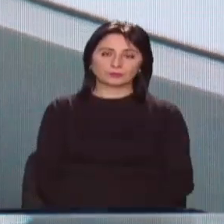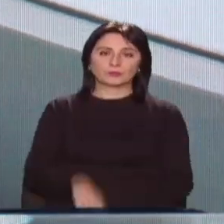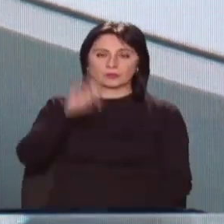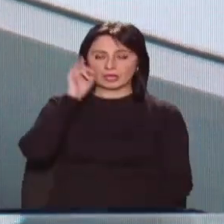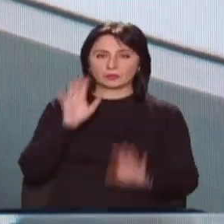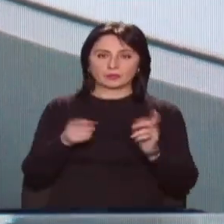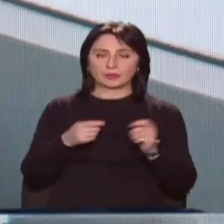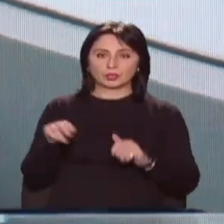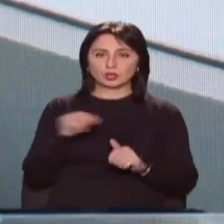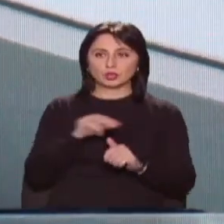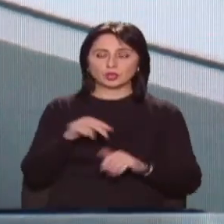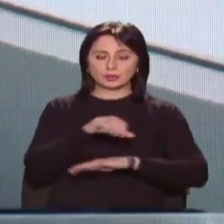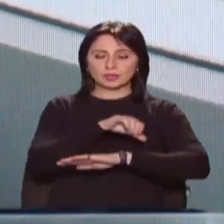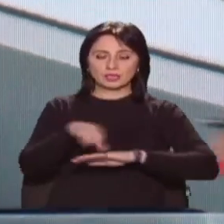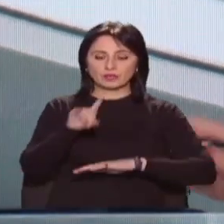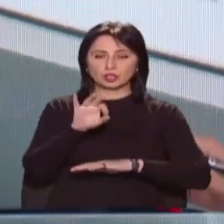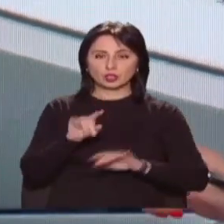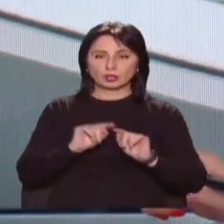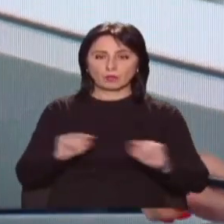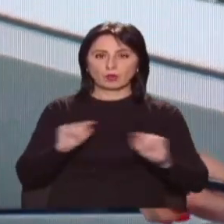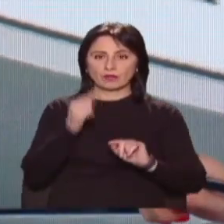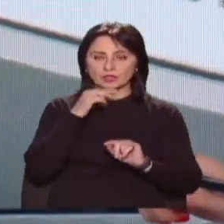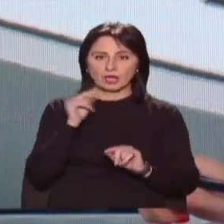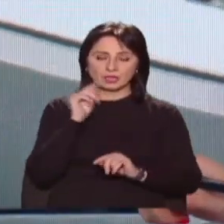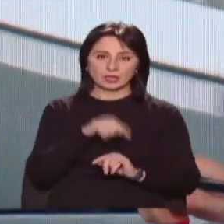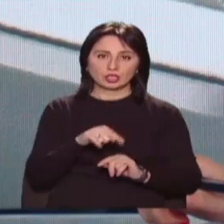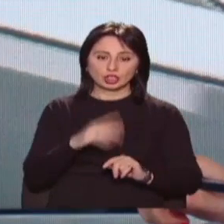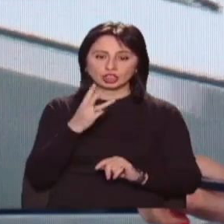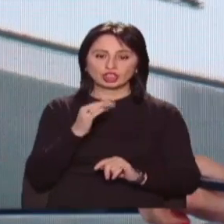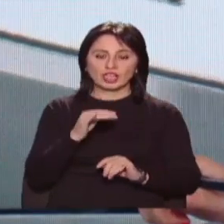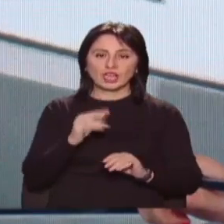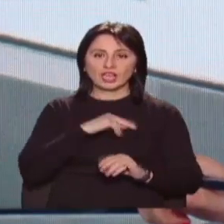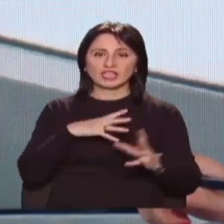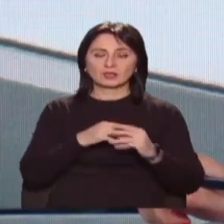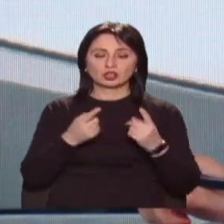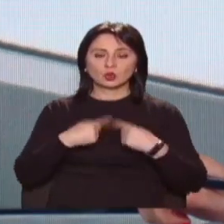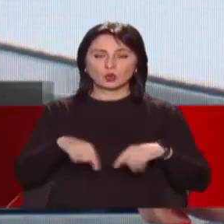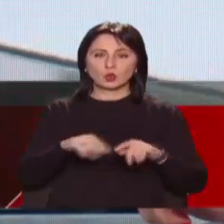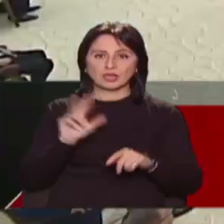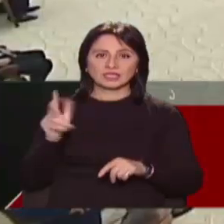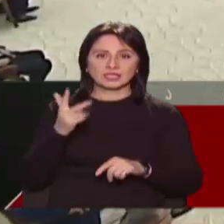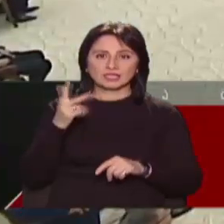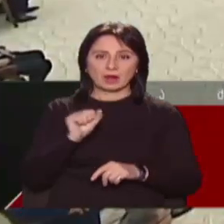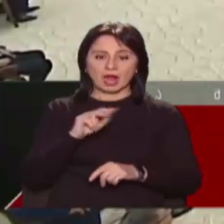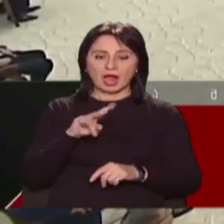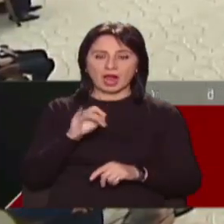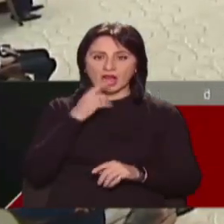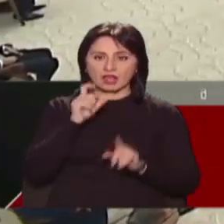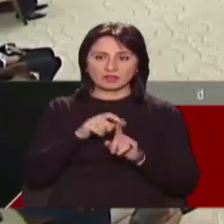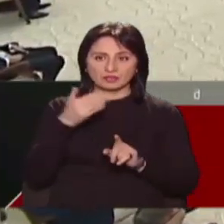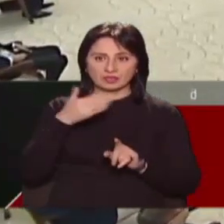Azerbaijanis prezidenti somkhets sasazgvro zonashi provokatsiebshi adanashaulebs. Shanghais tanamshomlobis organizatsiis samitze Ilhem Aliyevma tkva